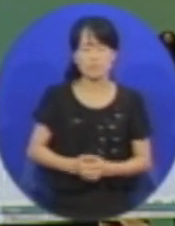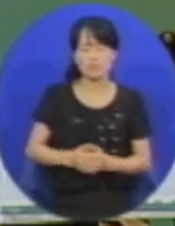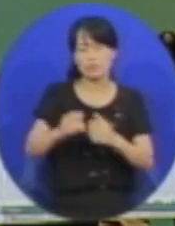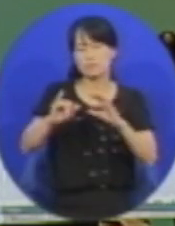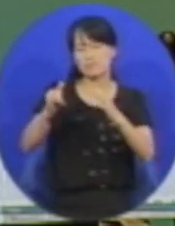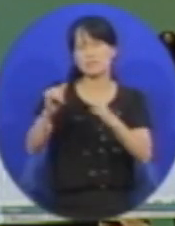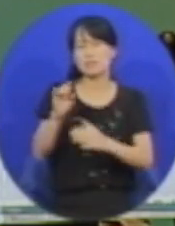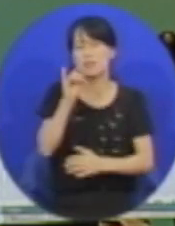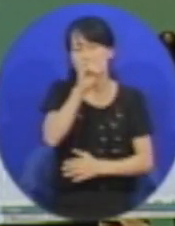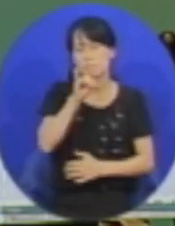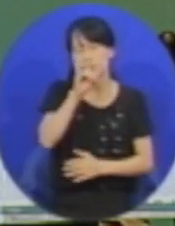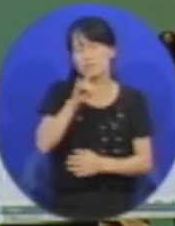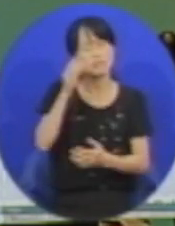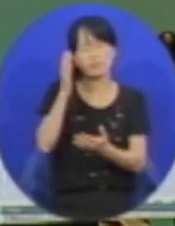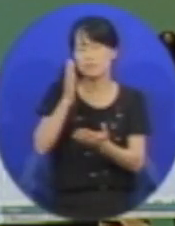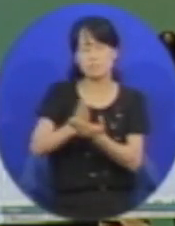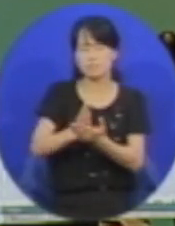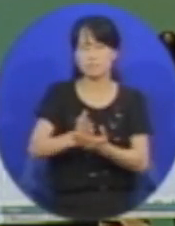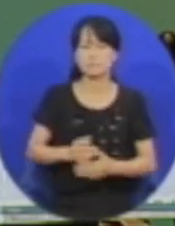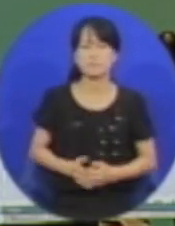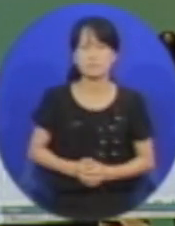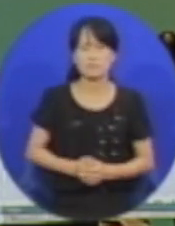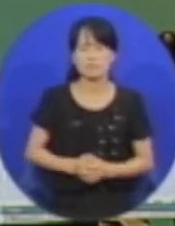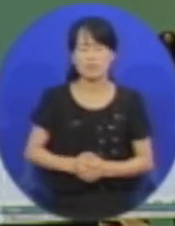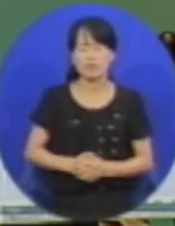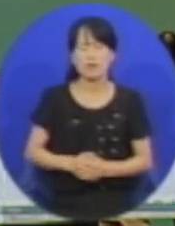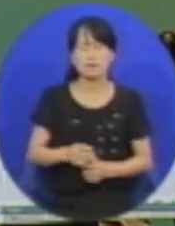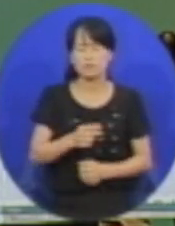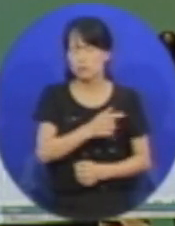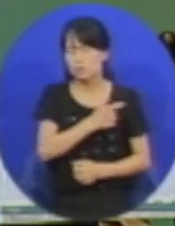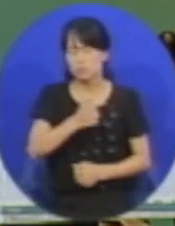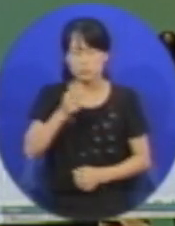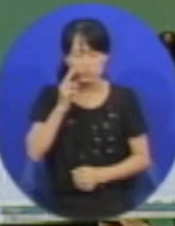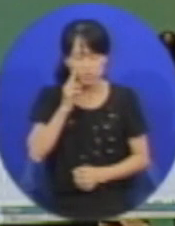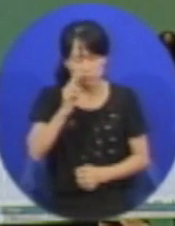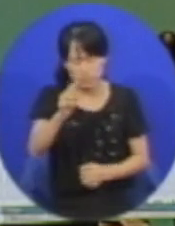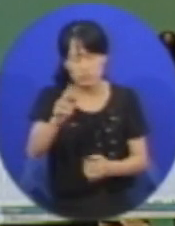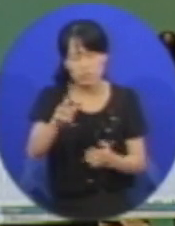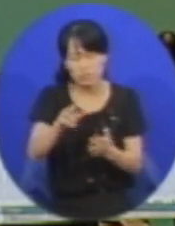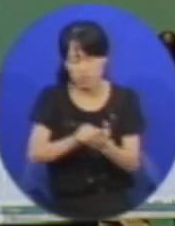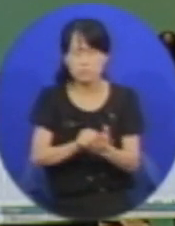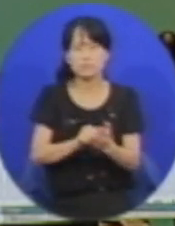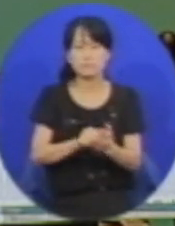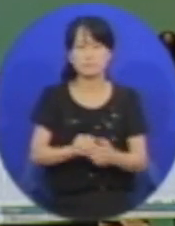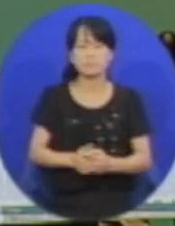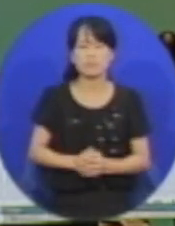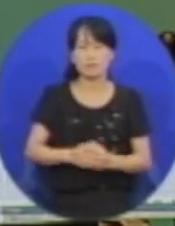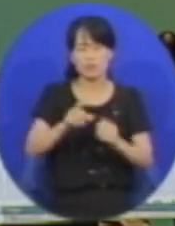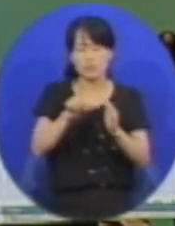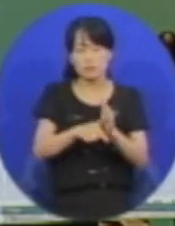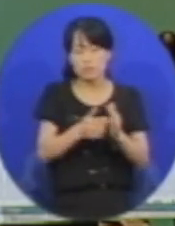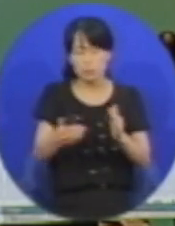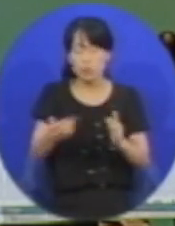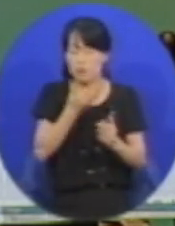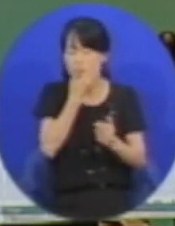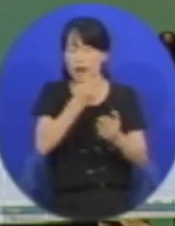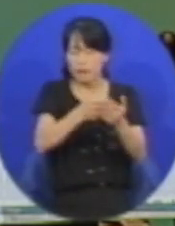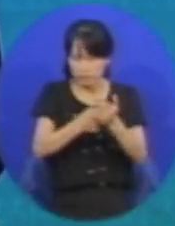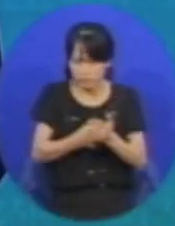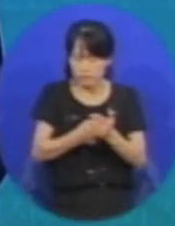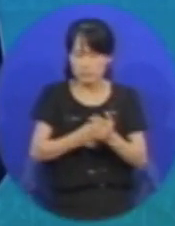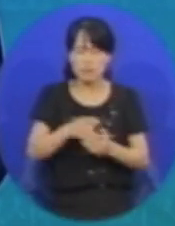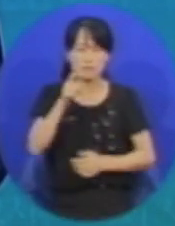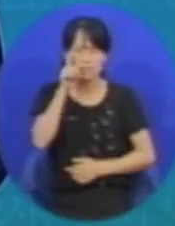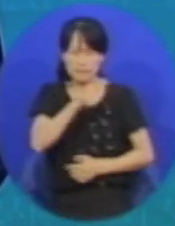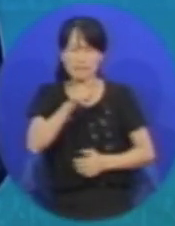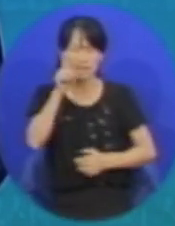세상 핑계댈 일이 아니에요. 이건 너무너무 심각한 문제예요. 세월을 아끼라고 그랬고 때가